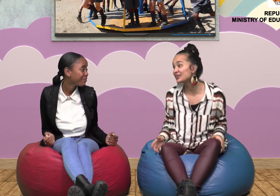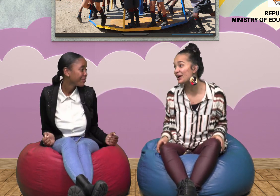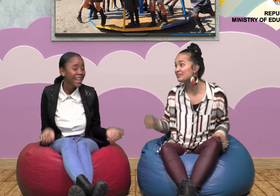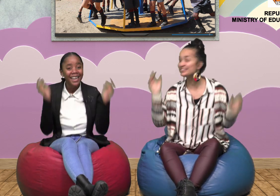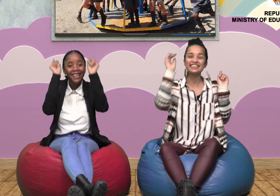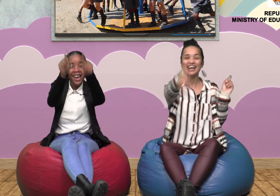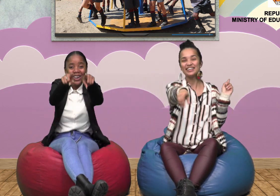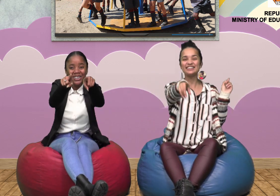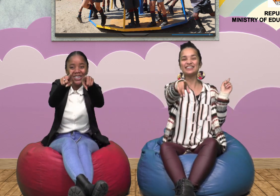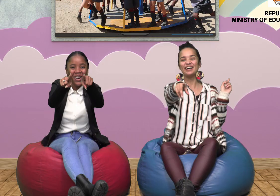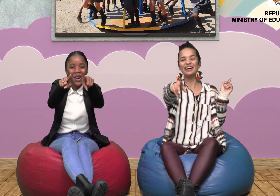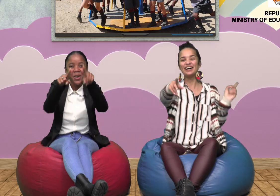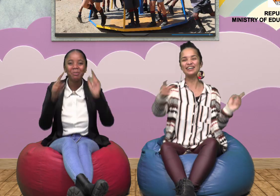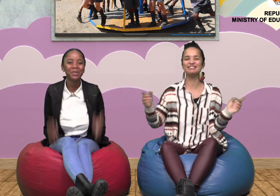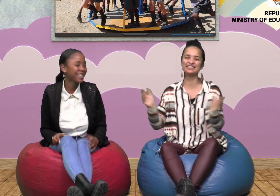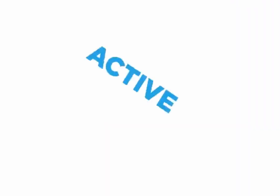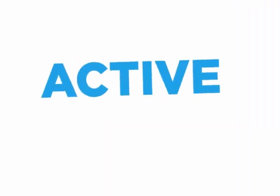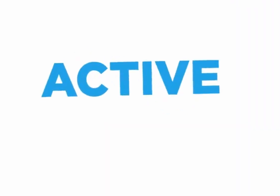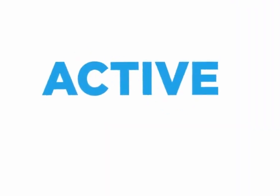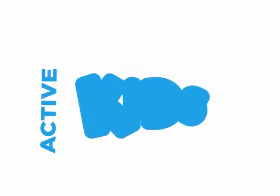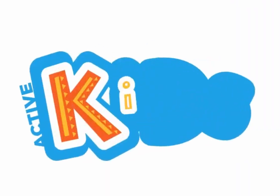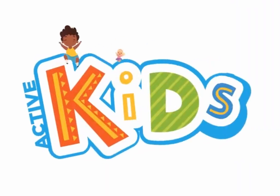se toekoms? Jou toekoms!